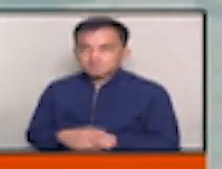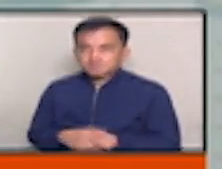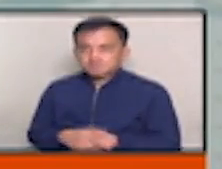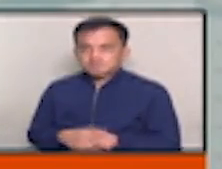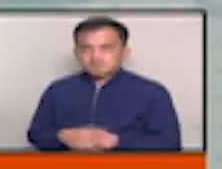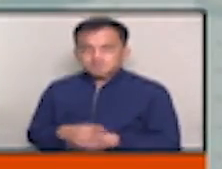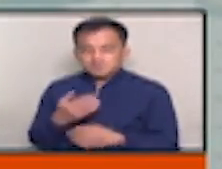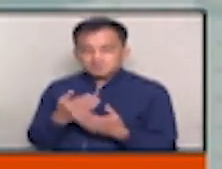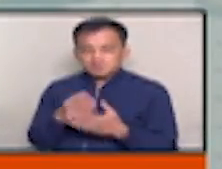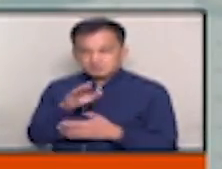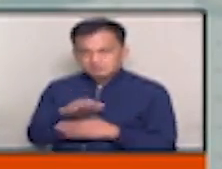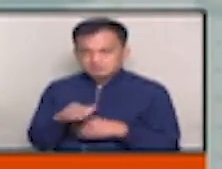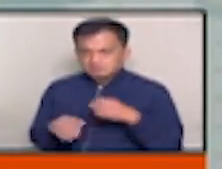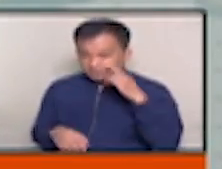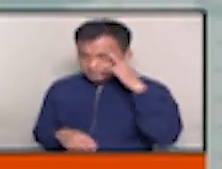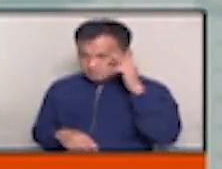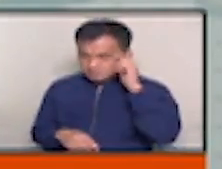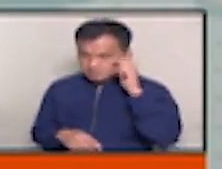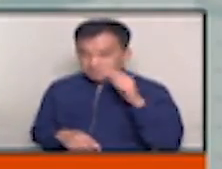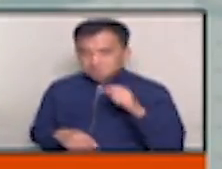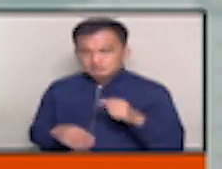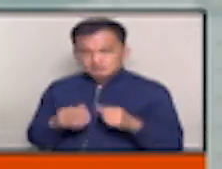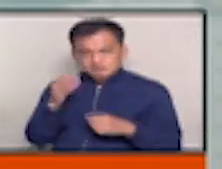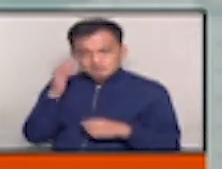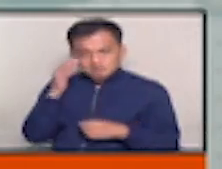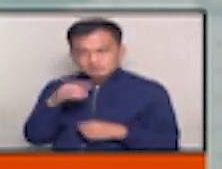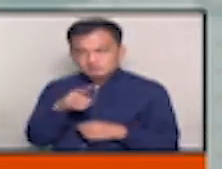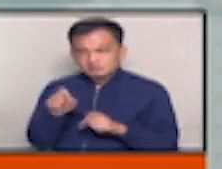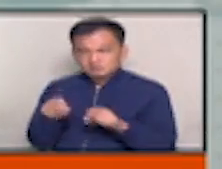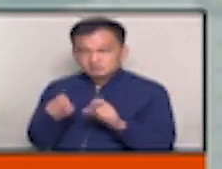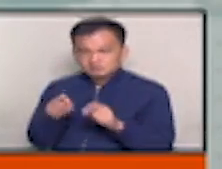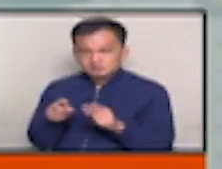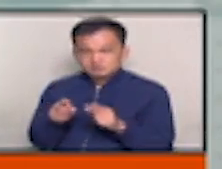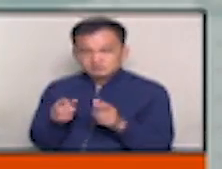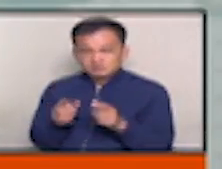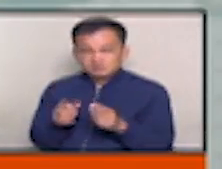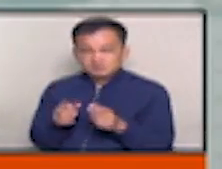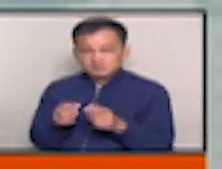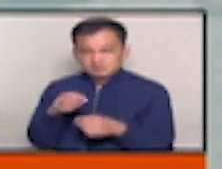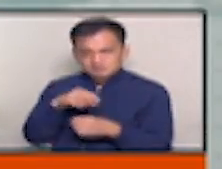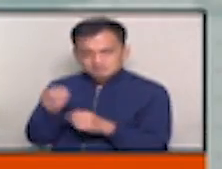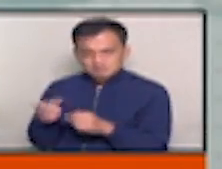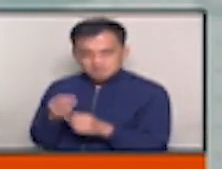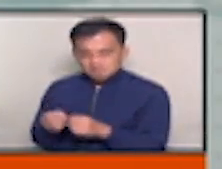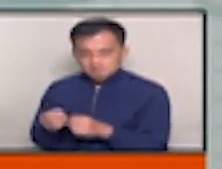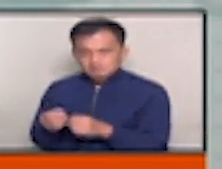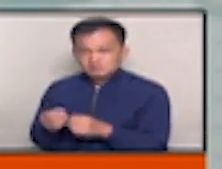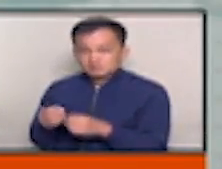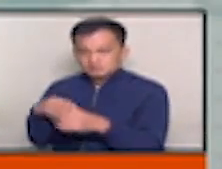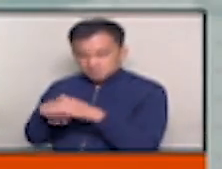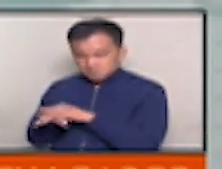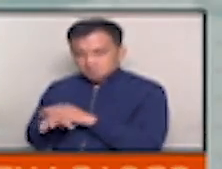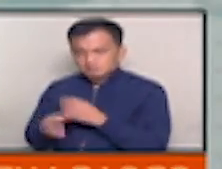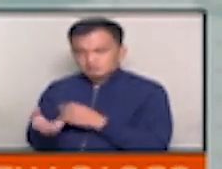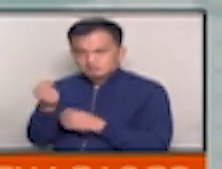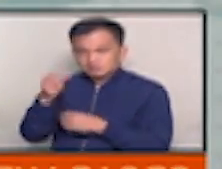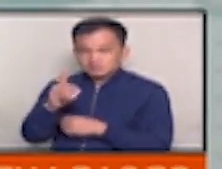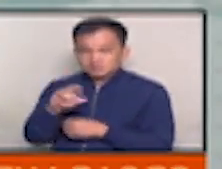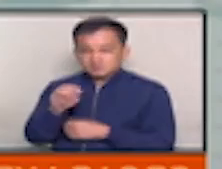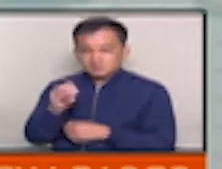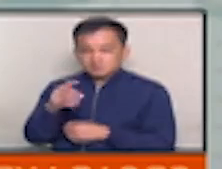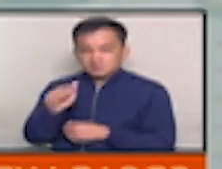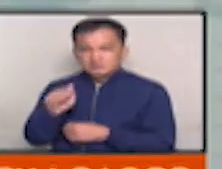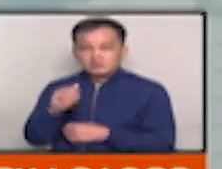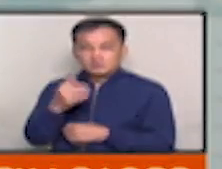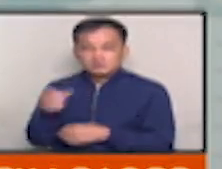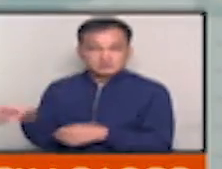sir. Tulpo. Good afternoon po. Opo. So, sir, ito pong nagtitinda ng saging, nasa loob po siya na may-ari ng dampa. Pero bakit po hinila pa rin yung